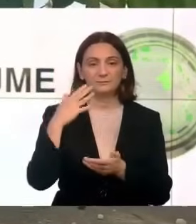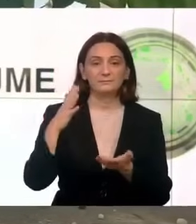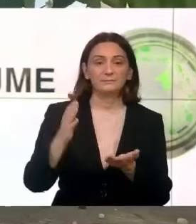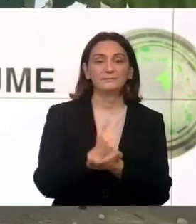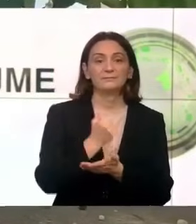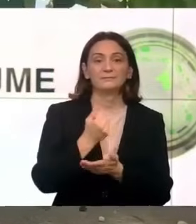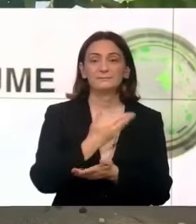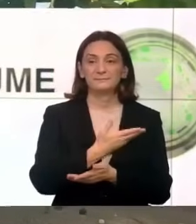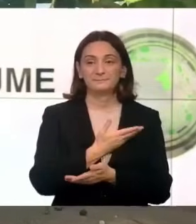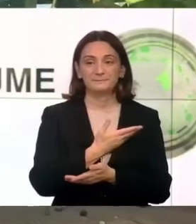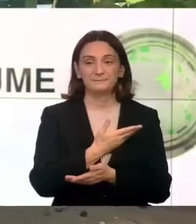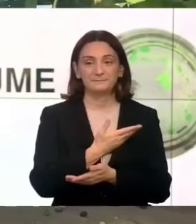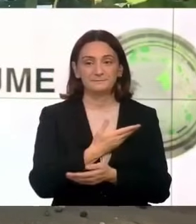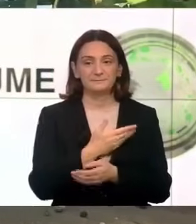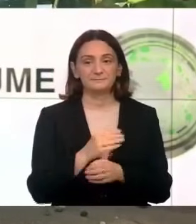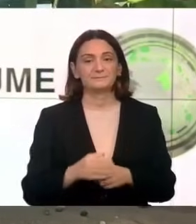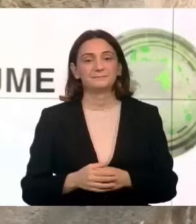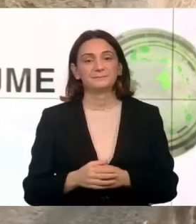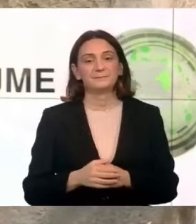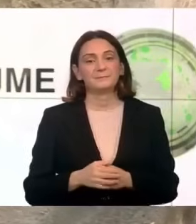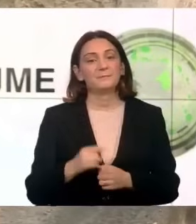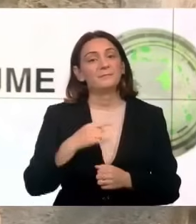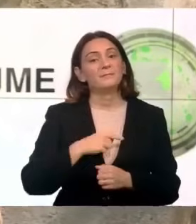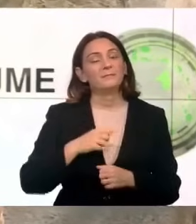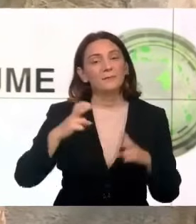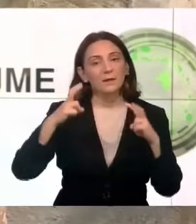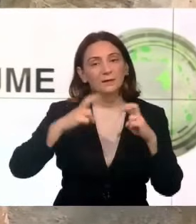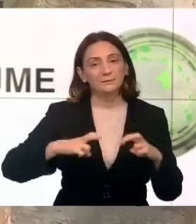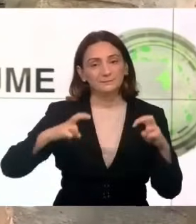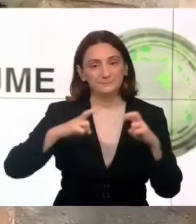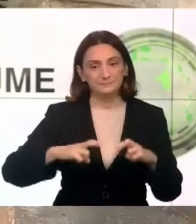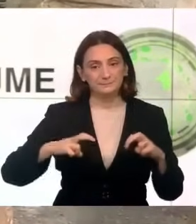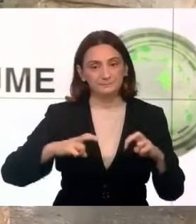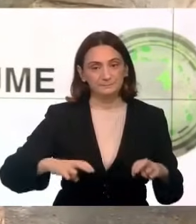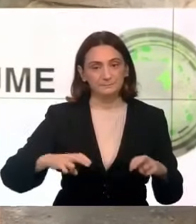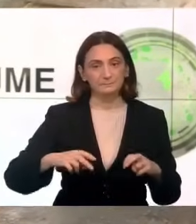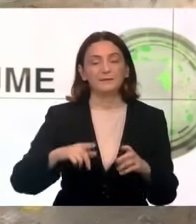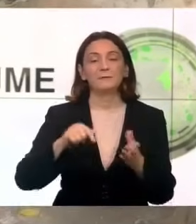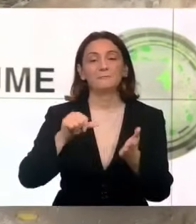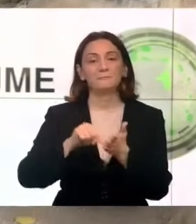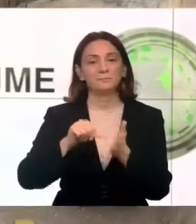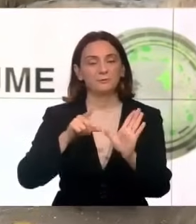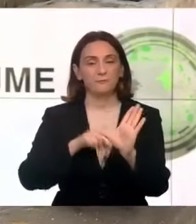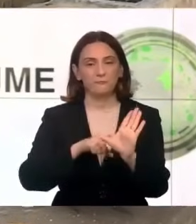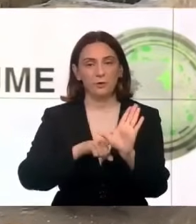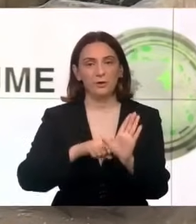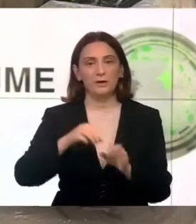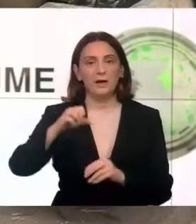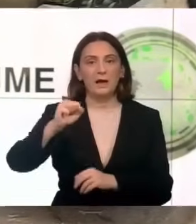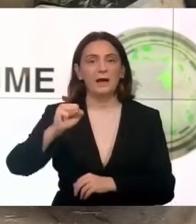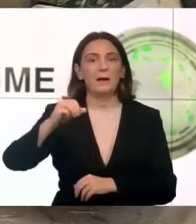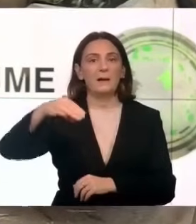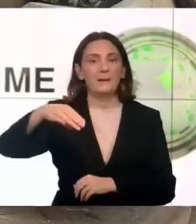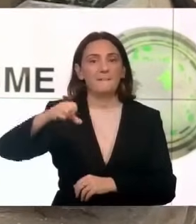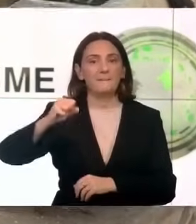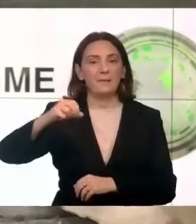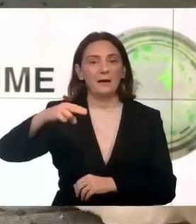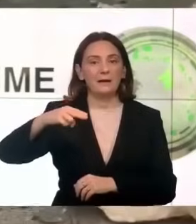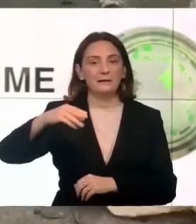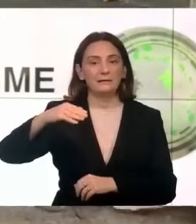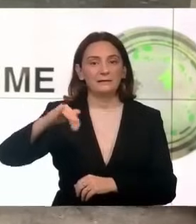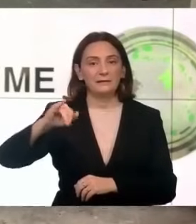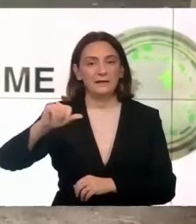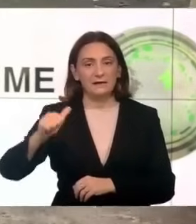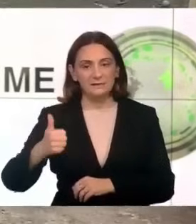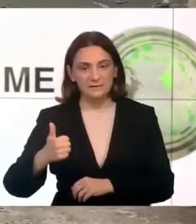Një tjetër zbulim i rëndësishëm arkeologjik në parkun Amantia të Vlorës. Pas gërmimeve të kryera është arritur të zbulohet